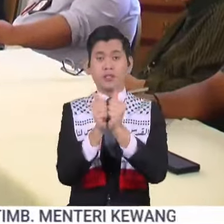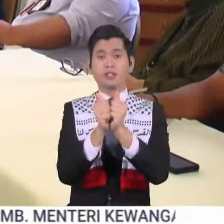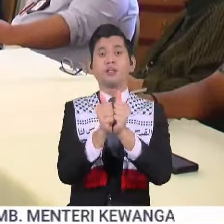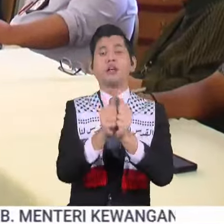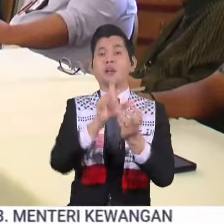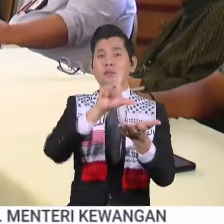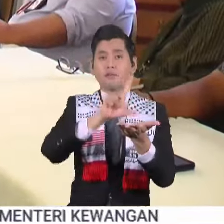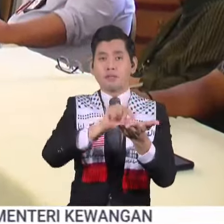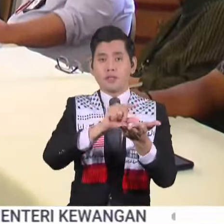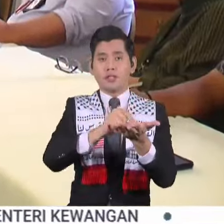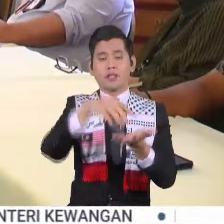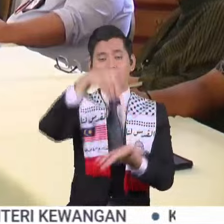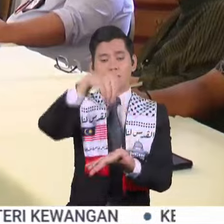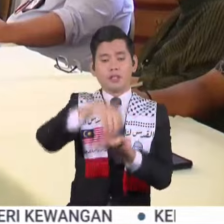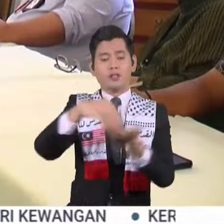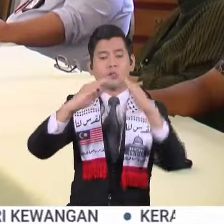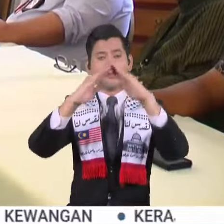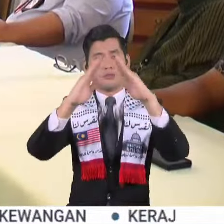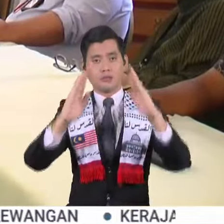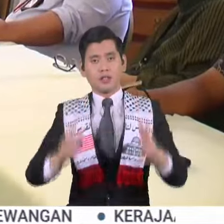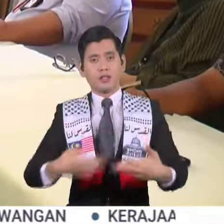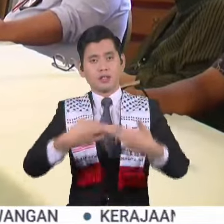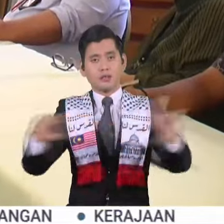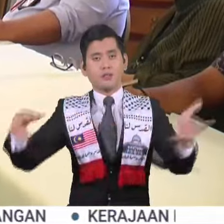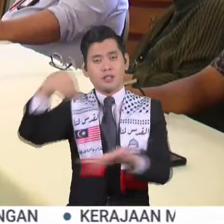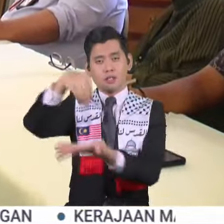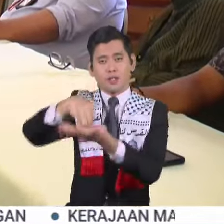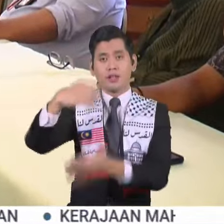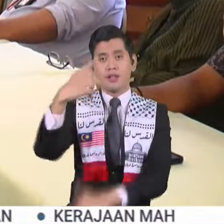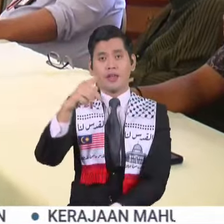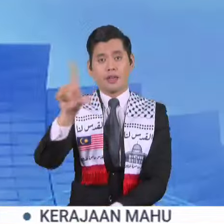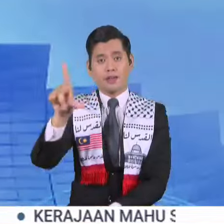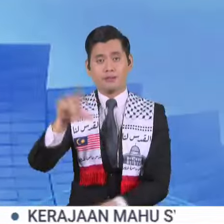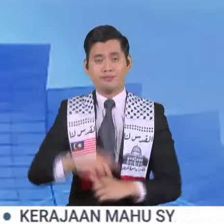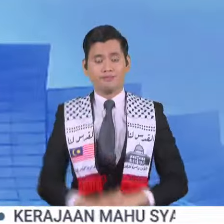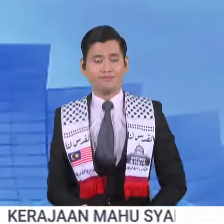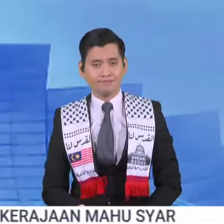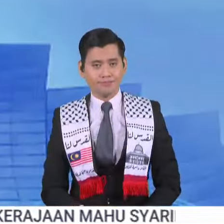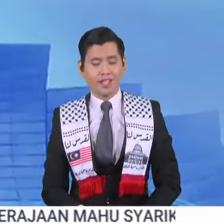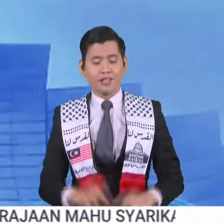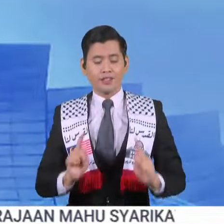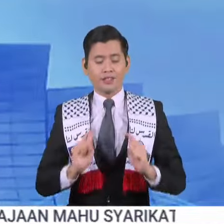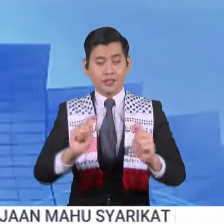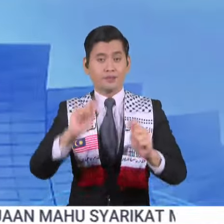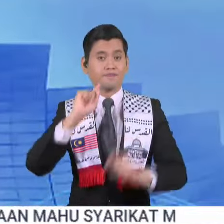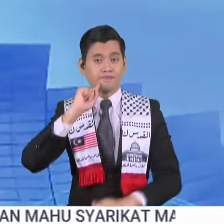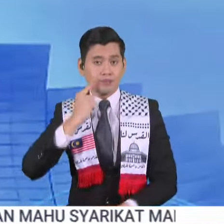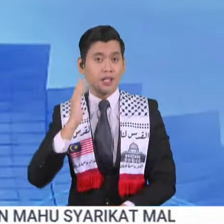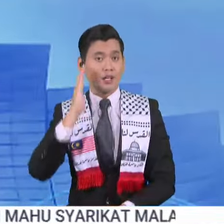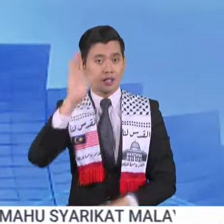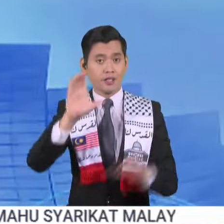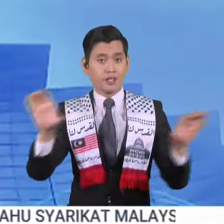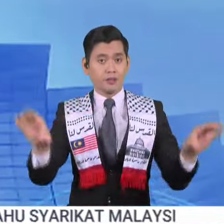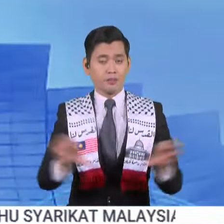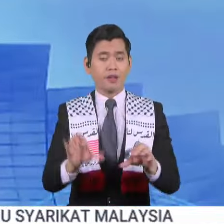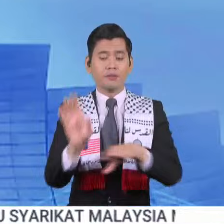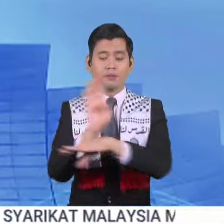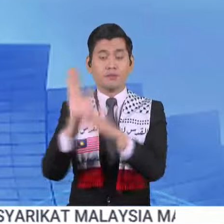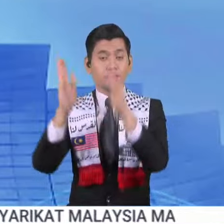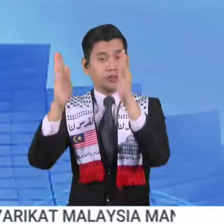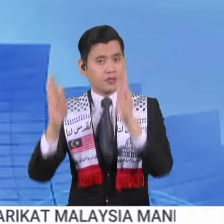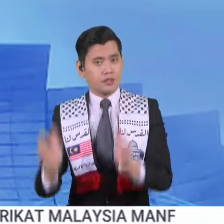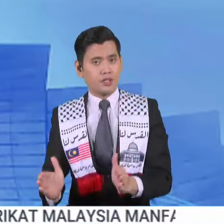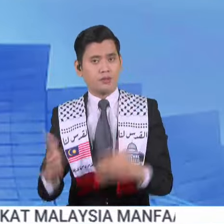di kediaman rasminya di Kuala Lumpur. Tindakan tegas akan diambil terhadap peniaga